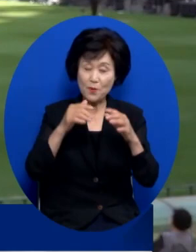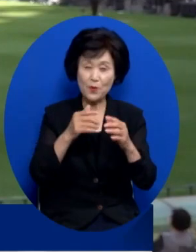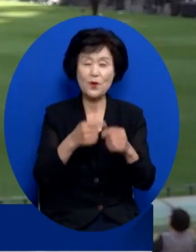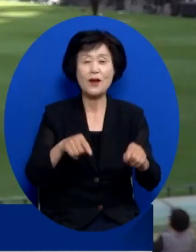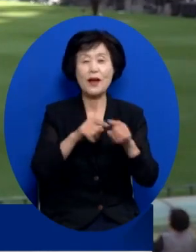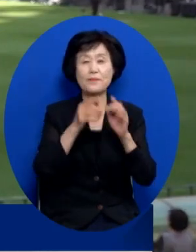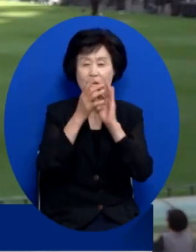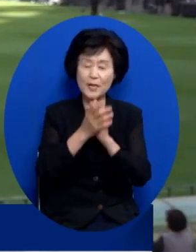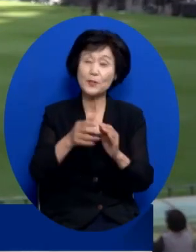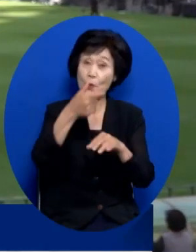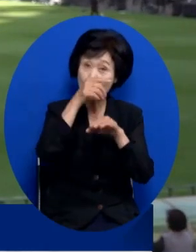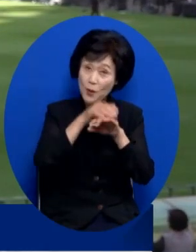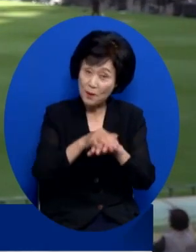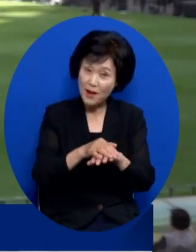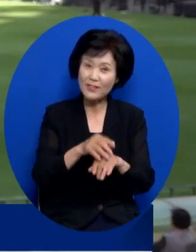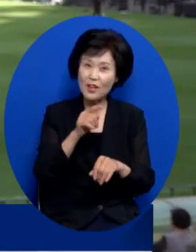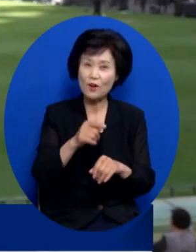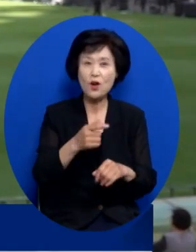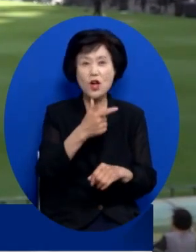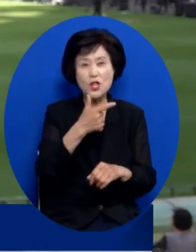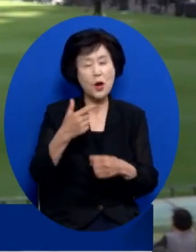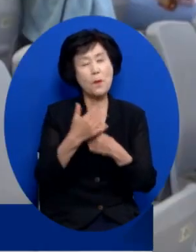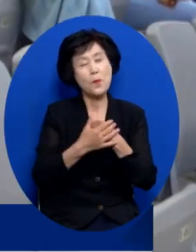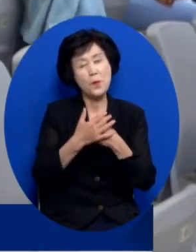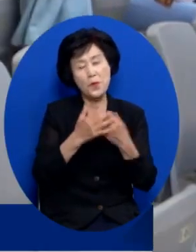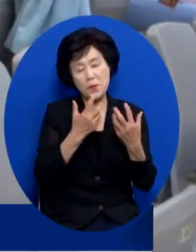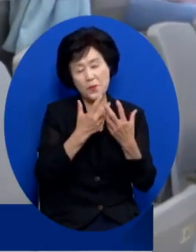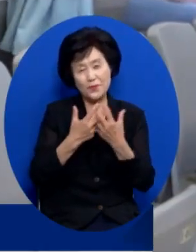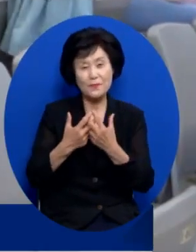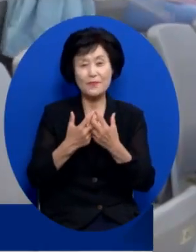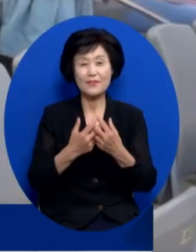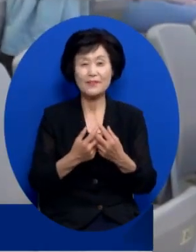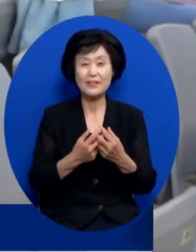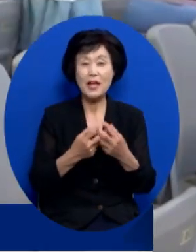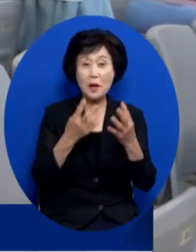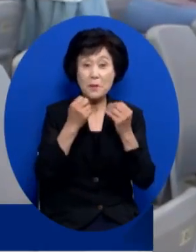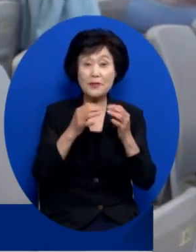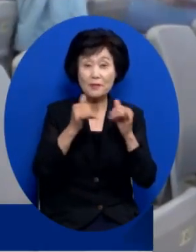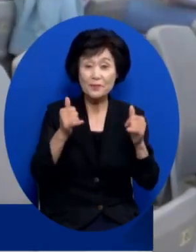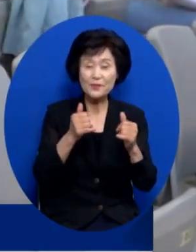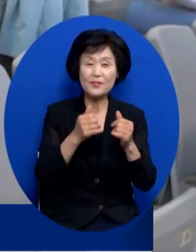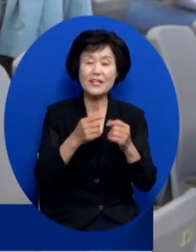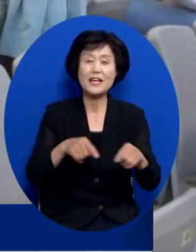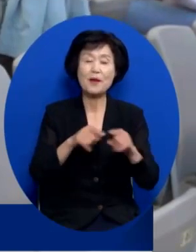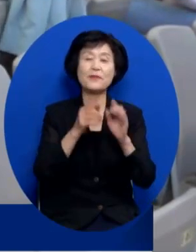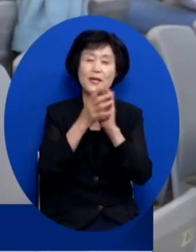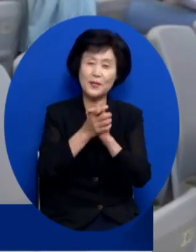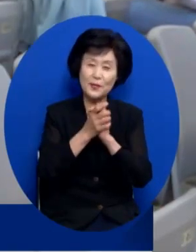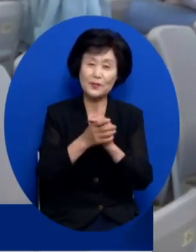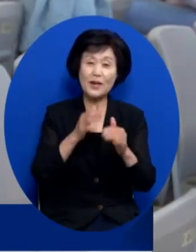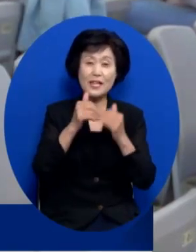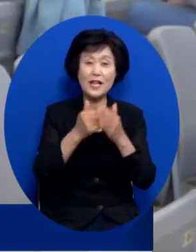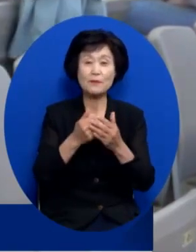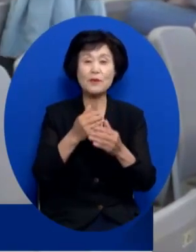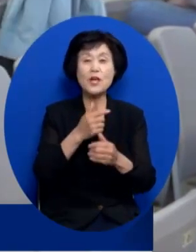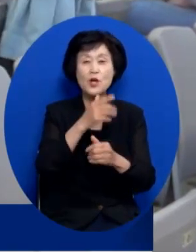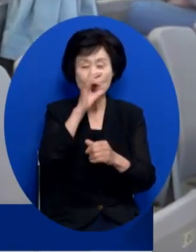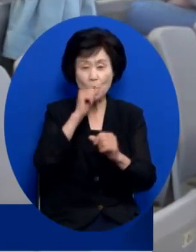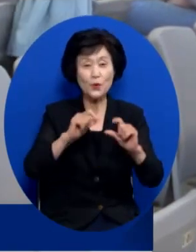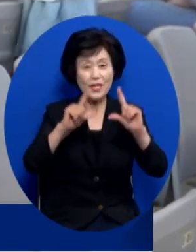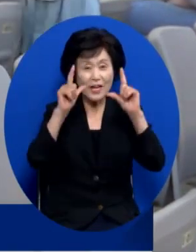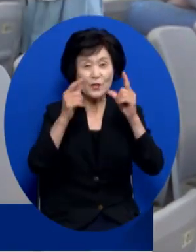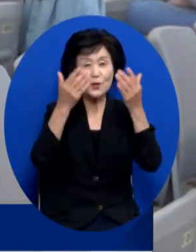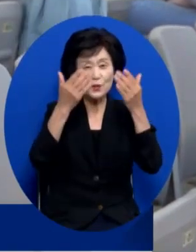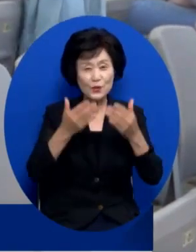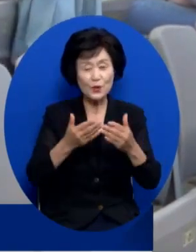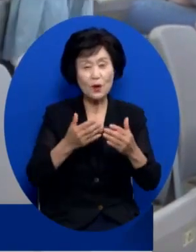예배한다는 자체가 너무나도 즐겁고 은혜로웠던 것 같습니다. 많은 분들이 기도하셔서 정말 하나님 너무 좋은 날을 주셨다.